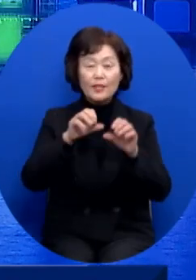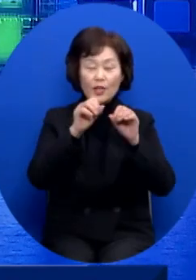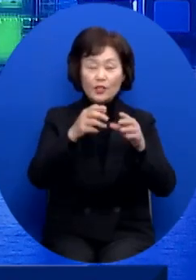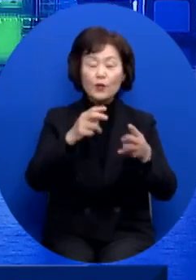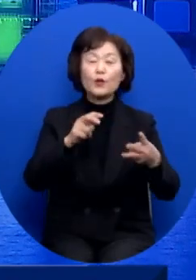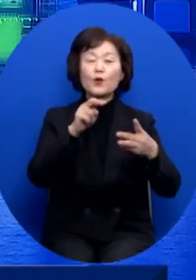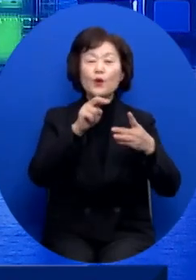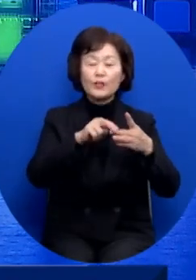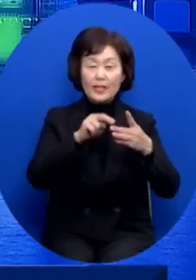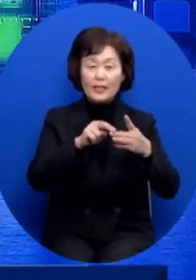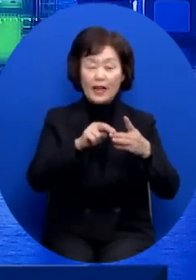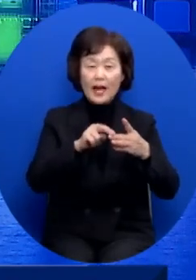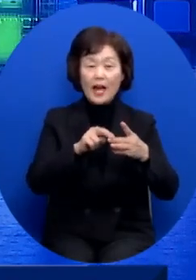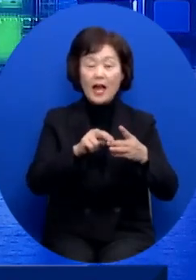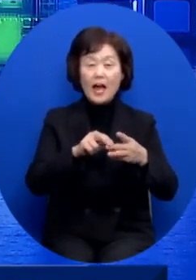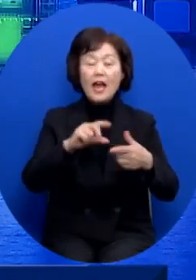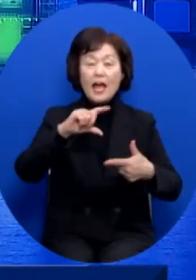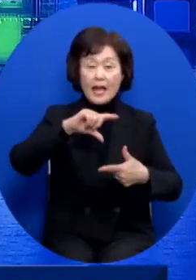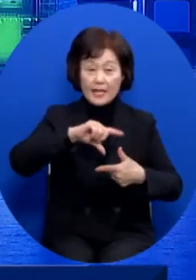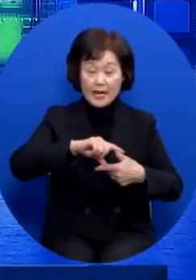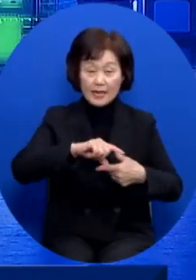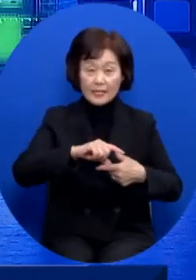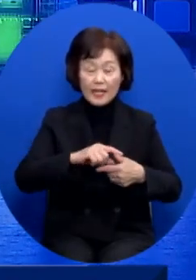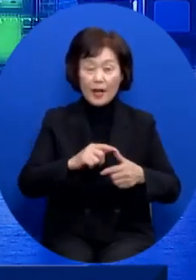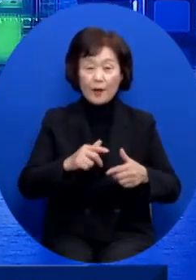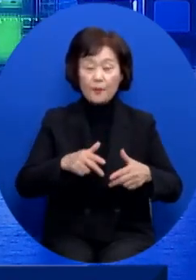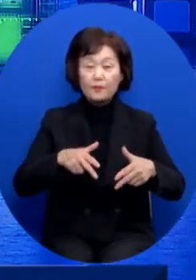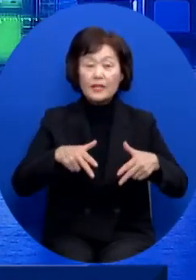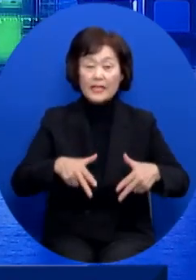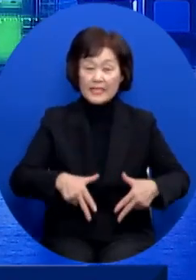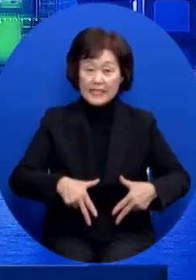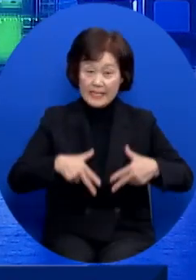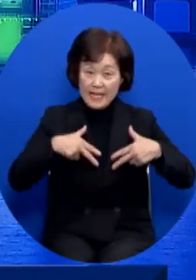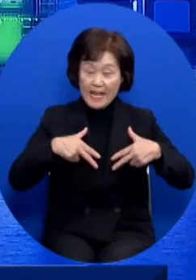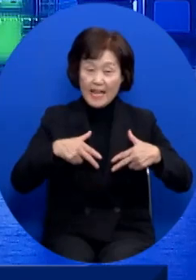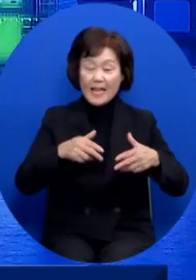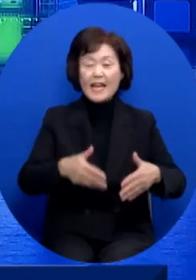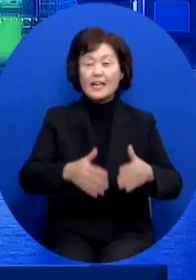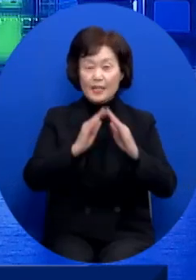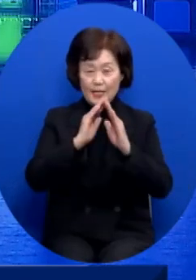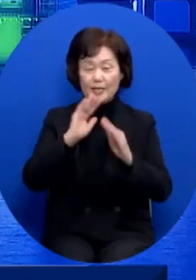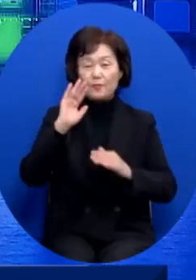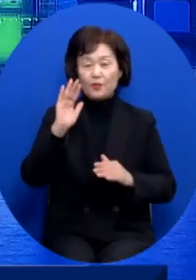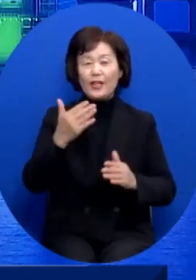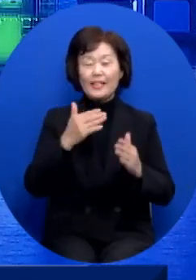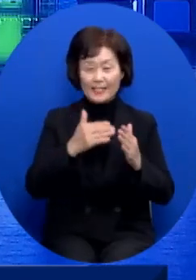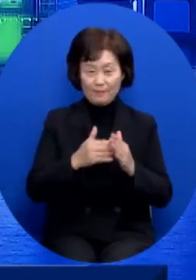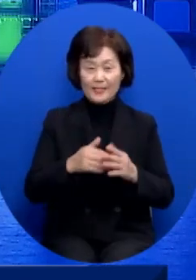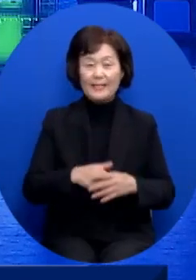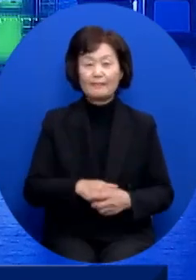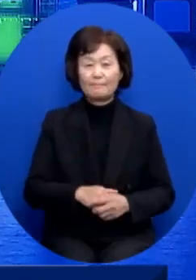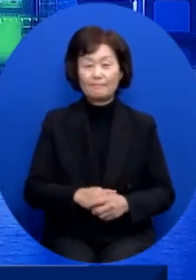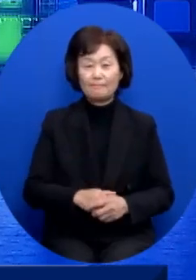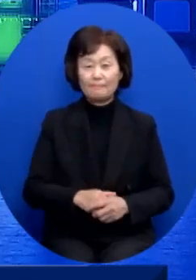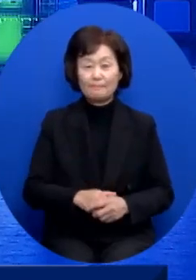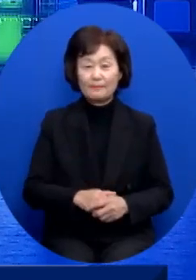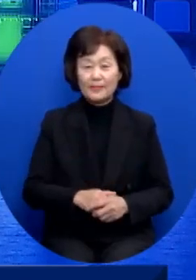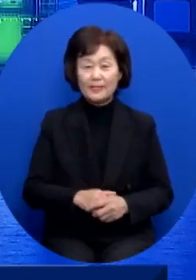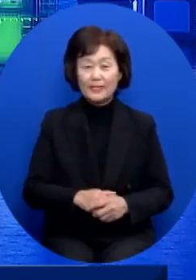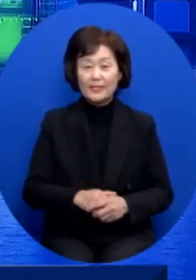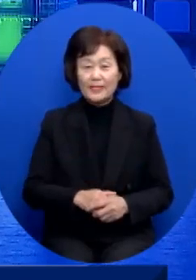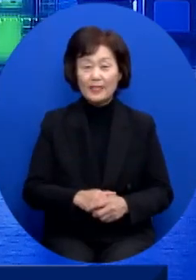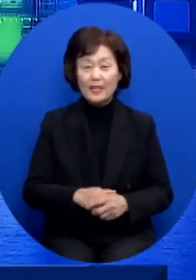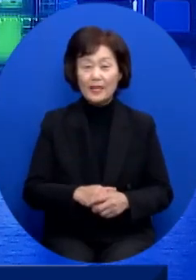진해에 건립됐습니다. 모든 함정에 예배가 살아나도록 함정 예배를 지원할 계획이라고 합니다.